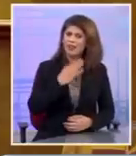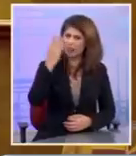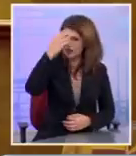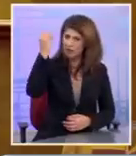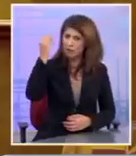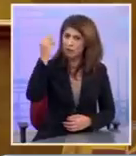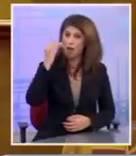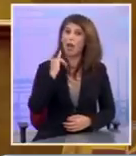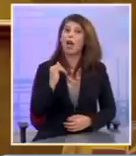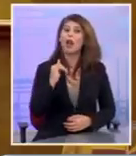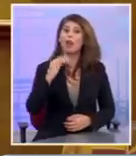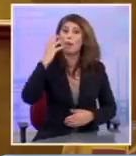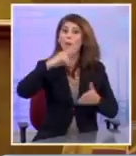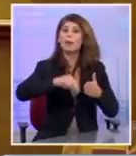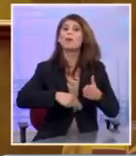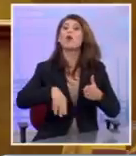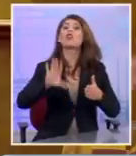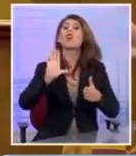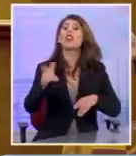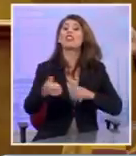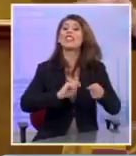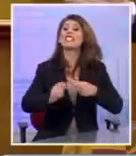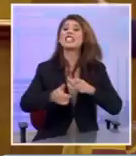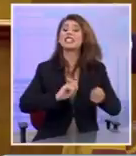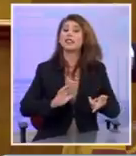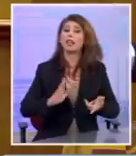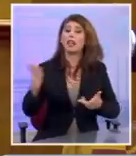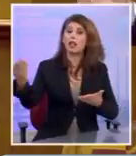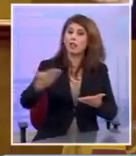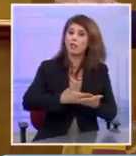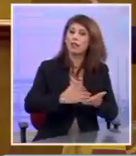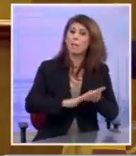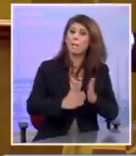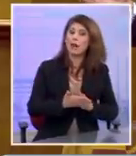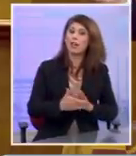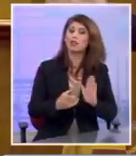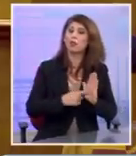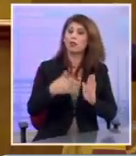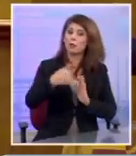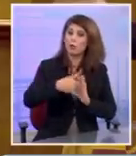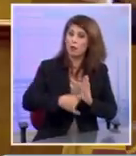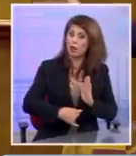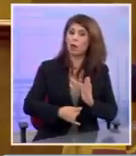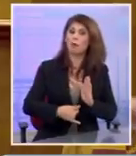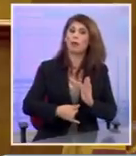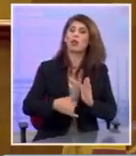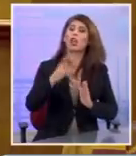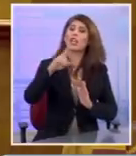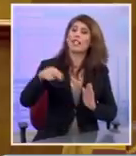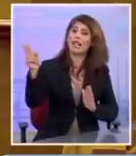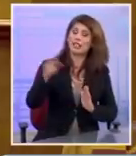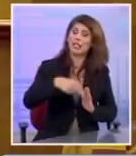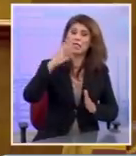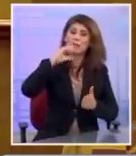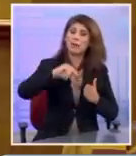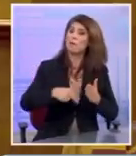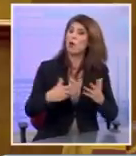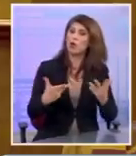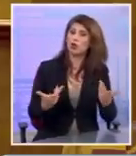έχετε σκίσει ακόμα το μνημόνιο? Γιατί δεν φαίνεται πράξη νομοθετικού περιεχομένου να καταργήσετε το